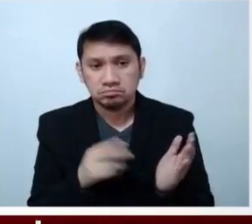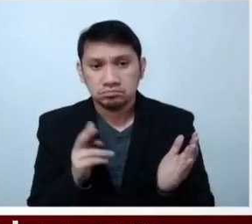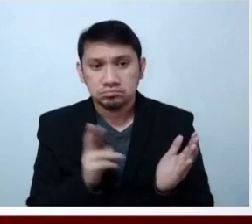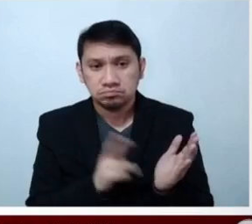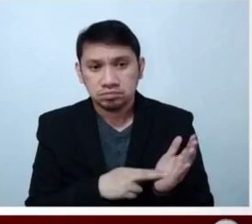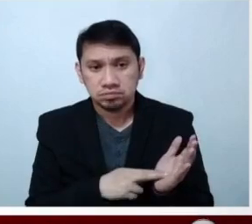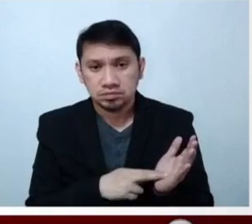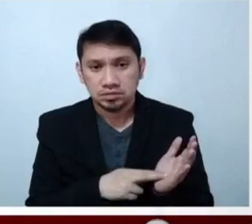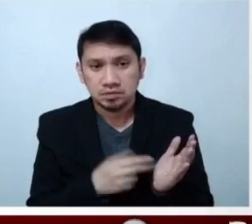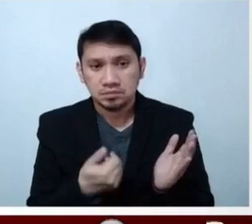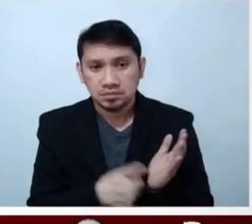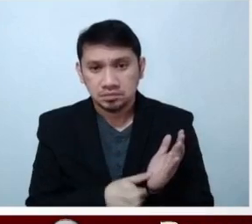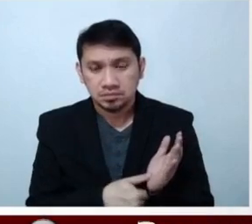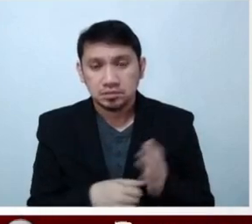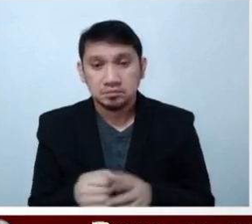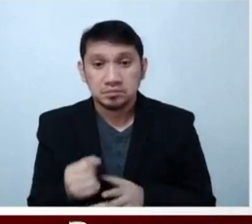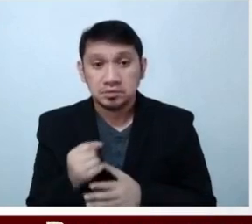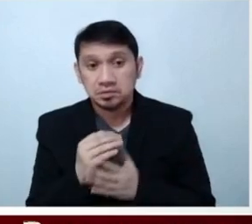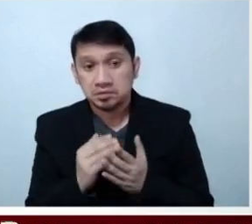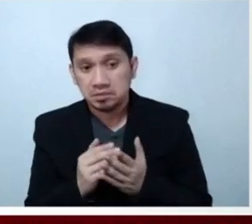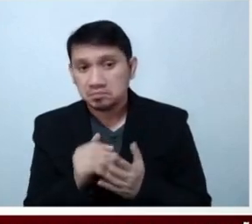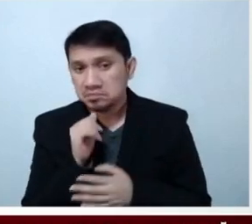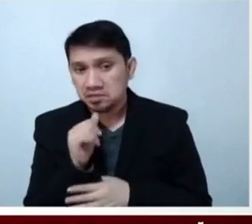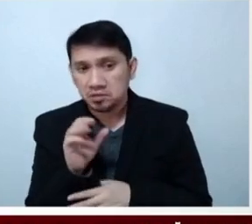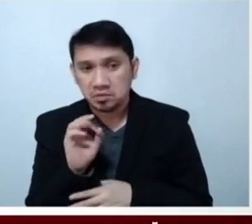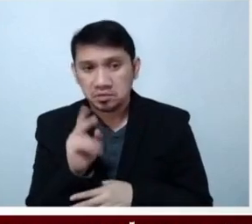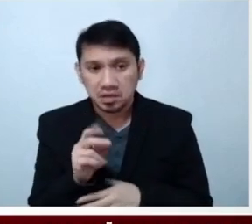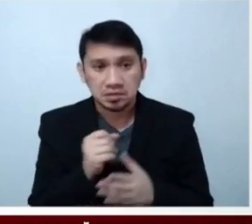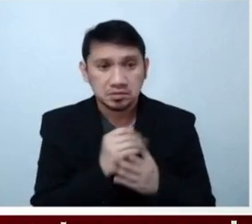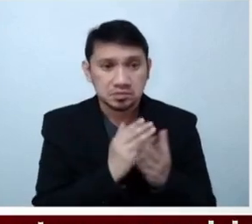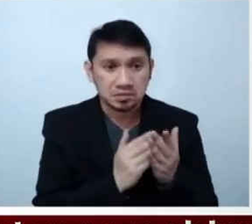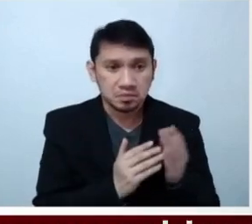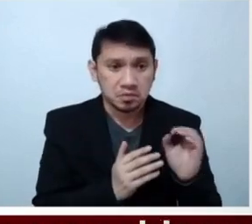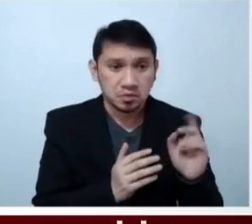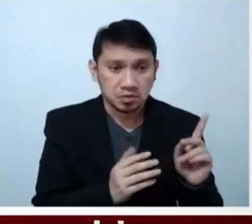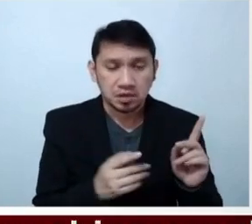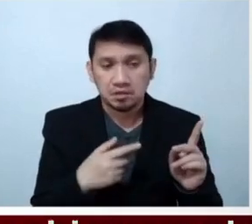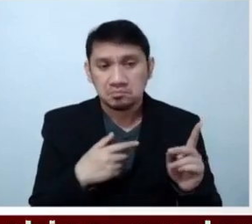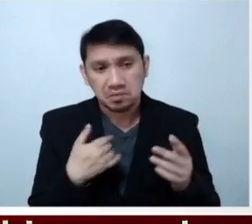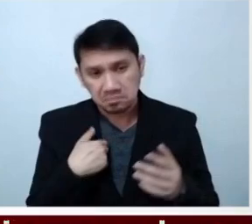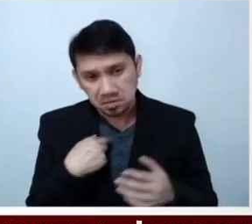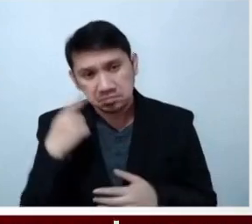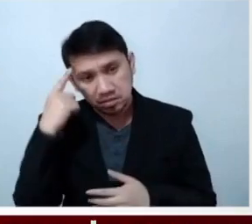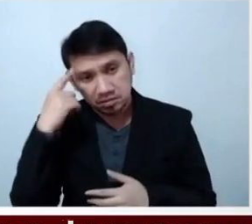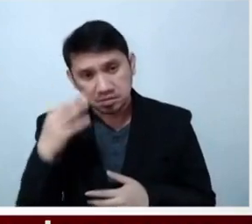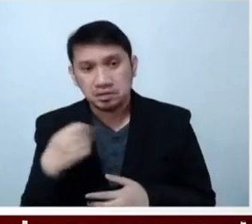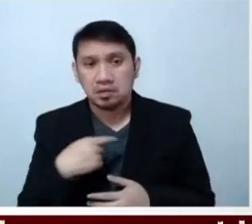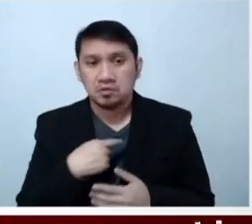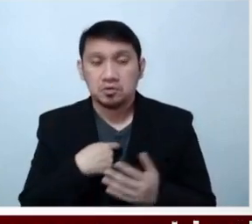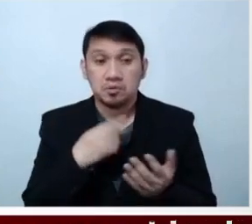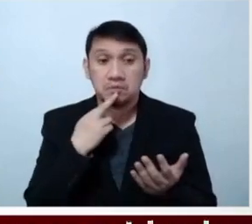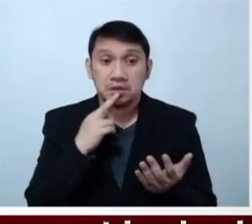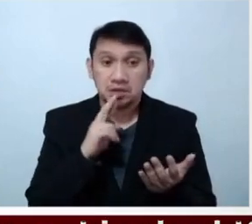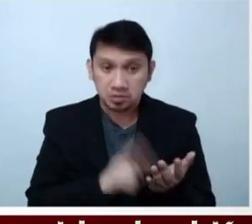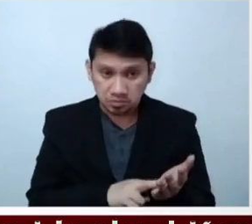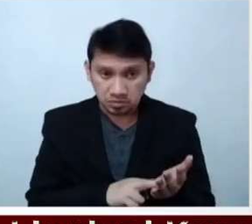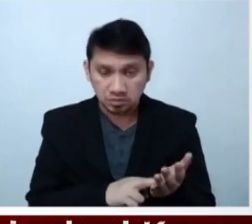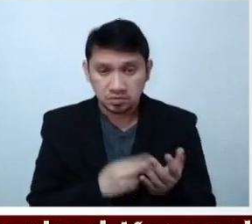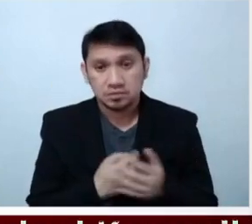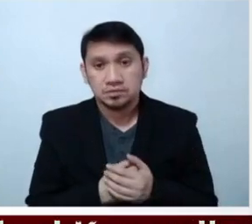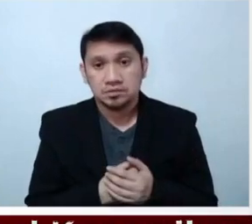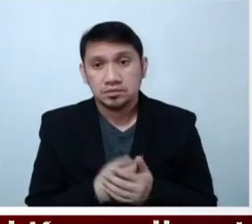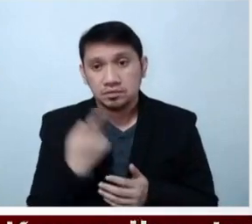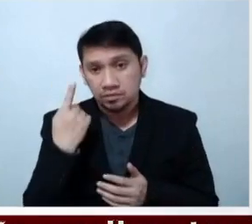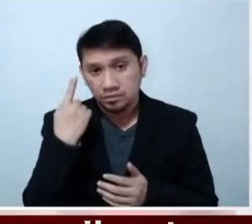natin is hindi okay, yung iba okay. Kaya ngayon, bumoto po ako, ay nagpa-register po ako kasi para